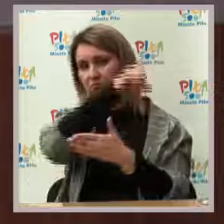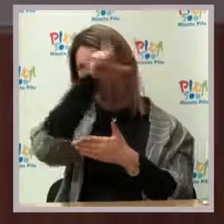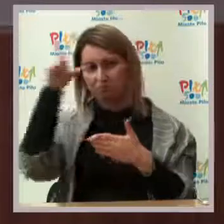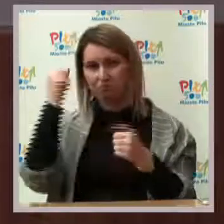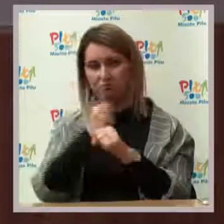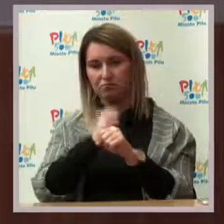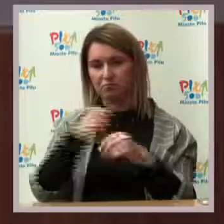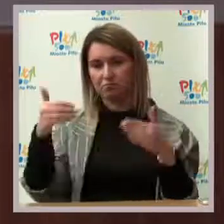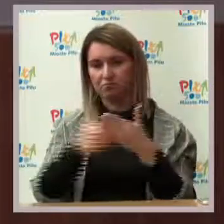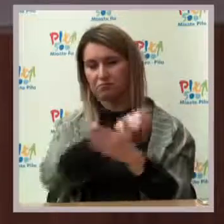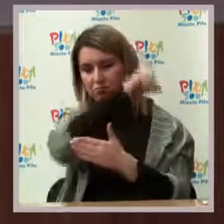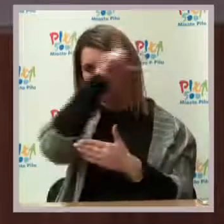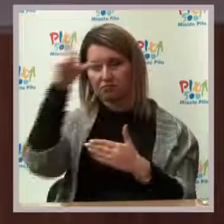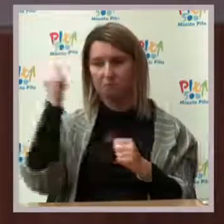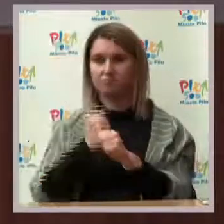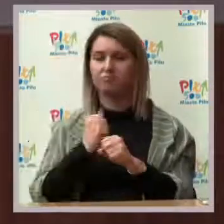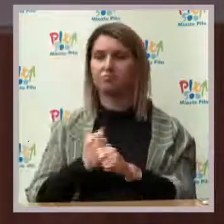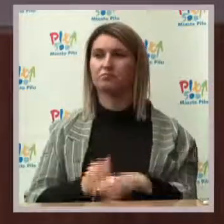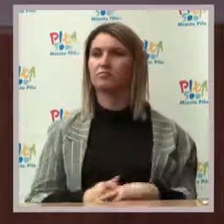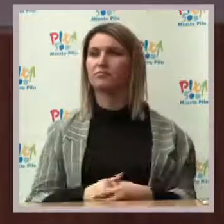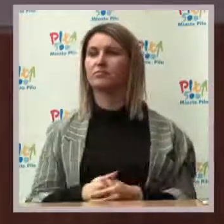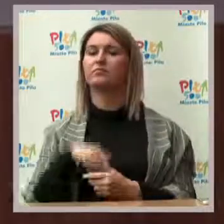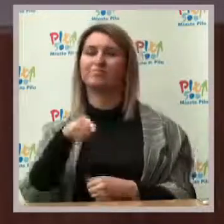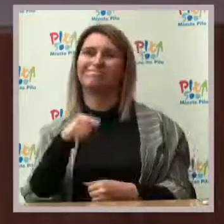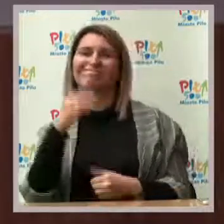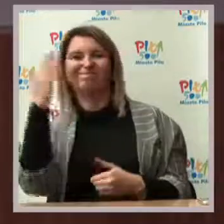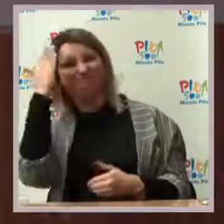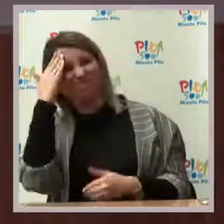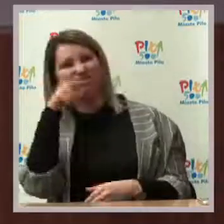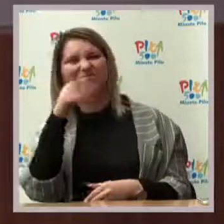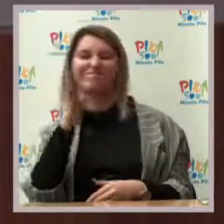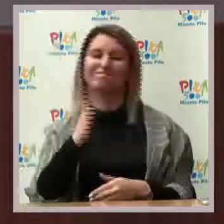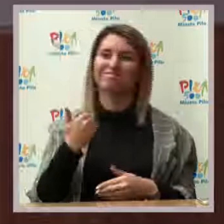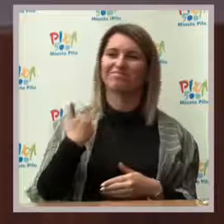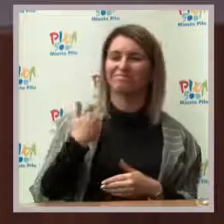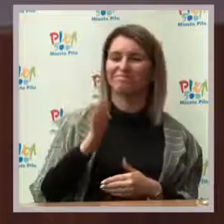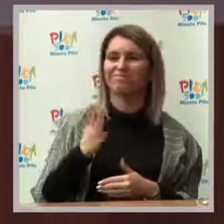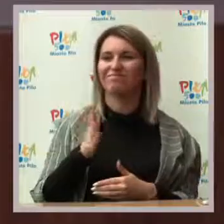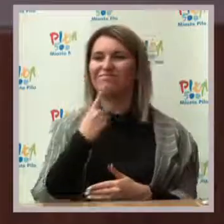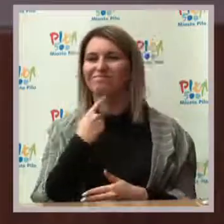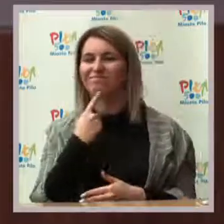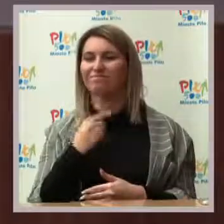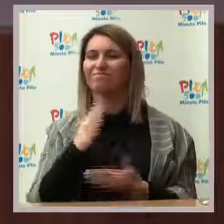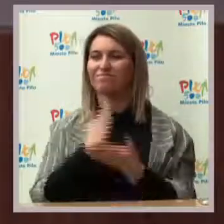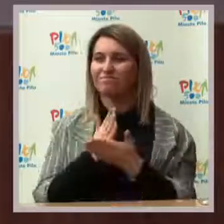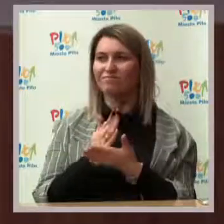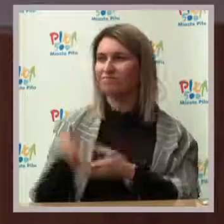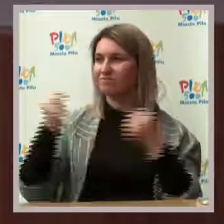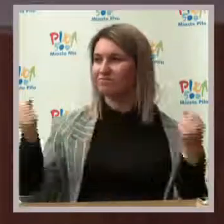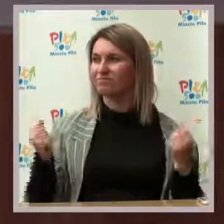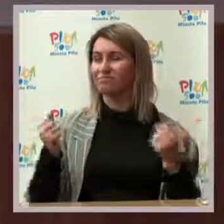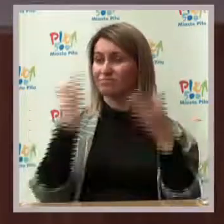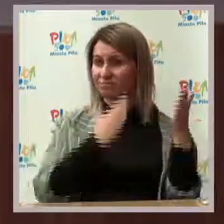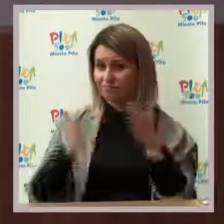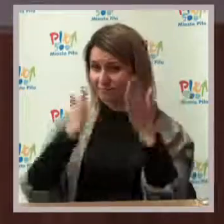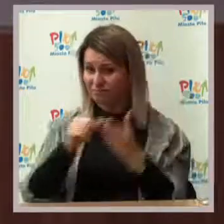z doświadczenia, że może to być nadal mało, w związku z tym przygotowaliśmy się już do tego, jesteśmy